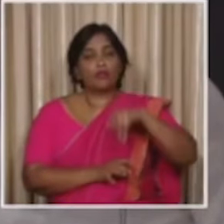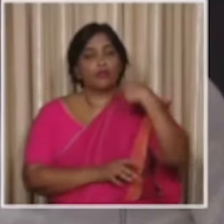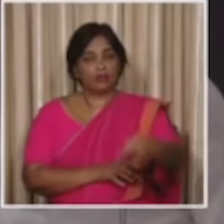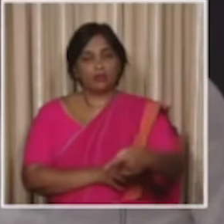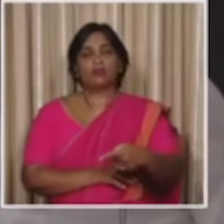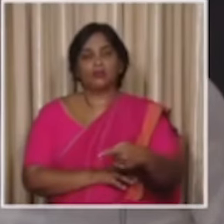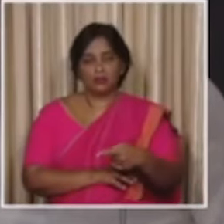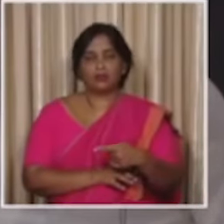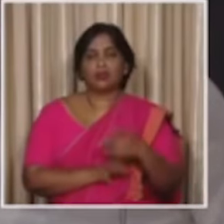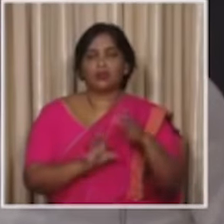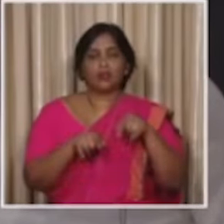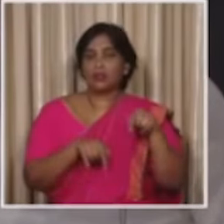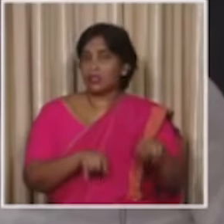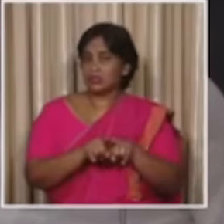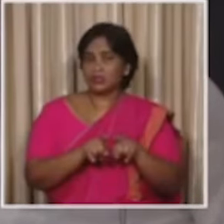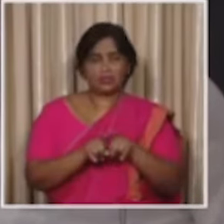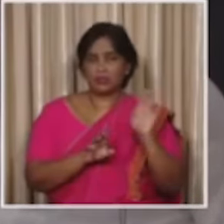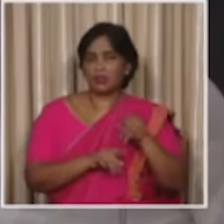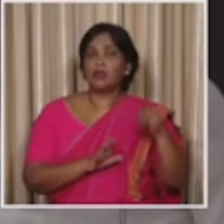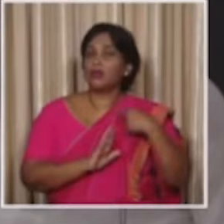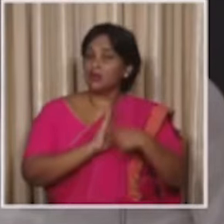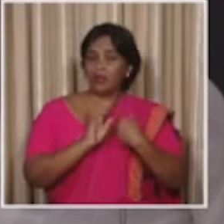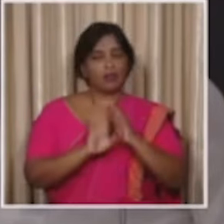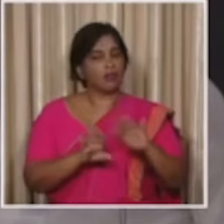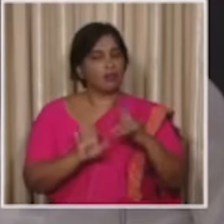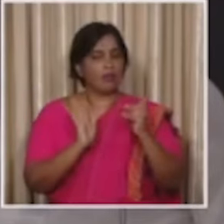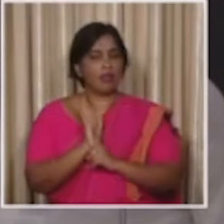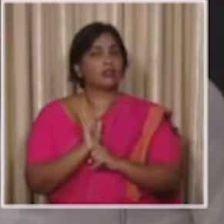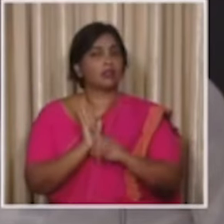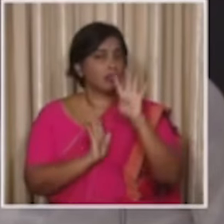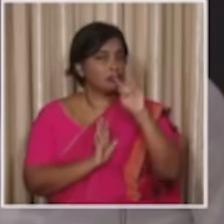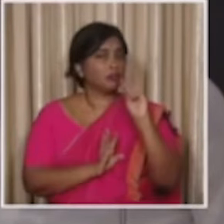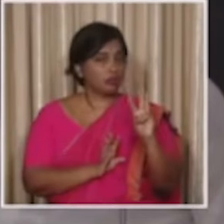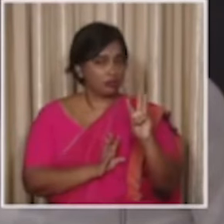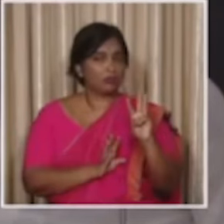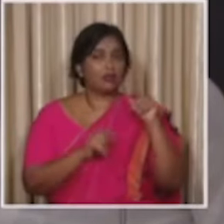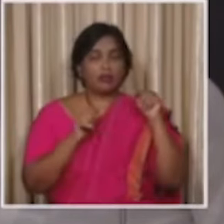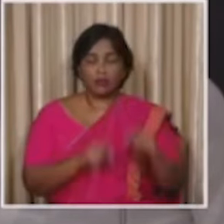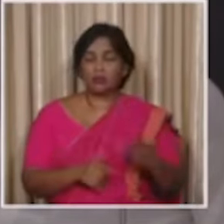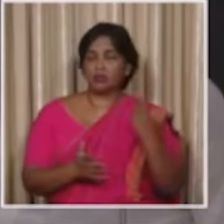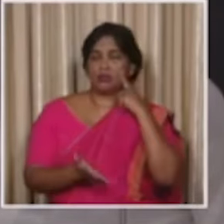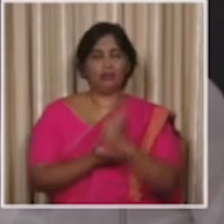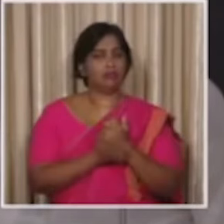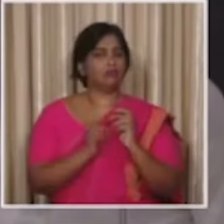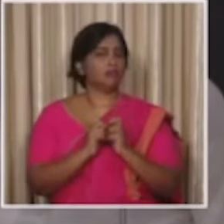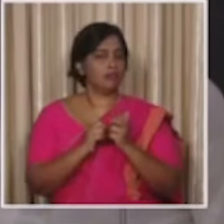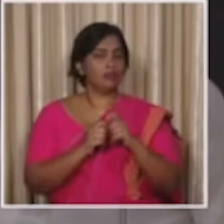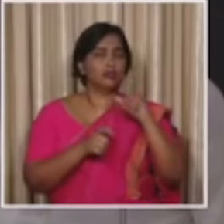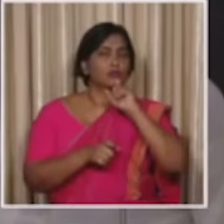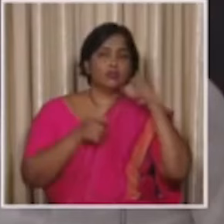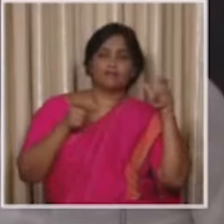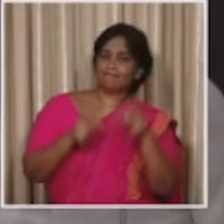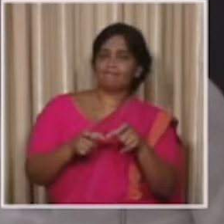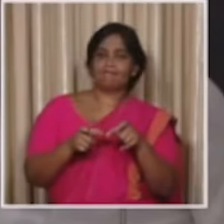නඩු තීන්දුව දෙනකොට මේක එහෙම එකක් නෙමෙයි මේ රටේ දරුවෝ ලක්ෂ 43ක් දැන් ප්‍රාණ අපේට තියාගෙන ඉන්නවා මේ අතුරු තහනම් නියෝගය